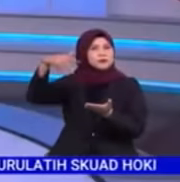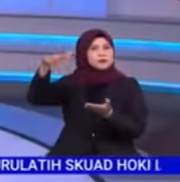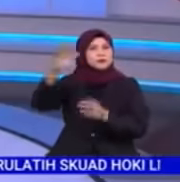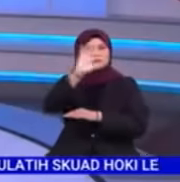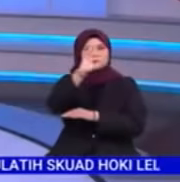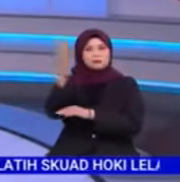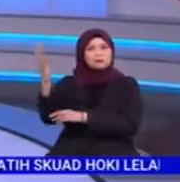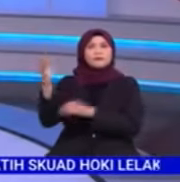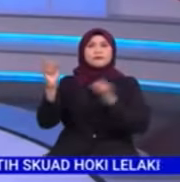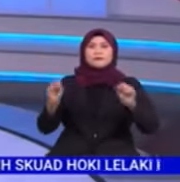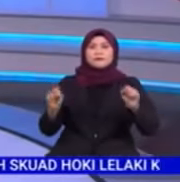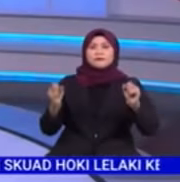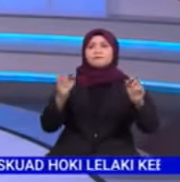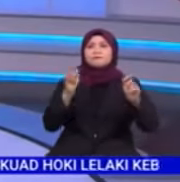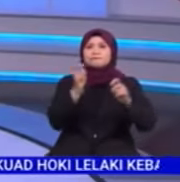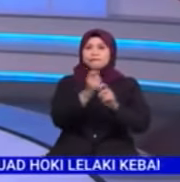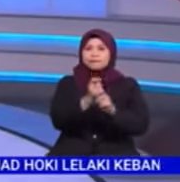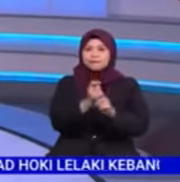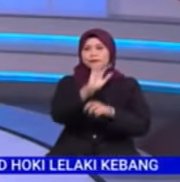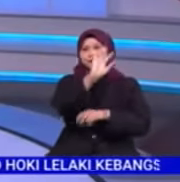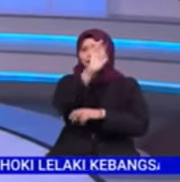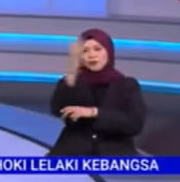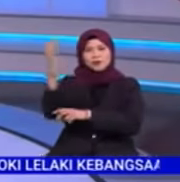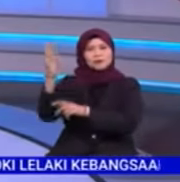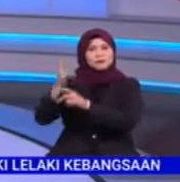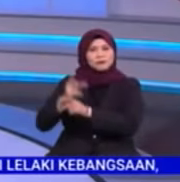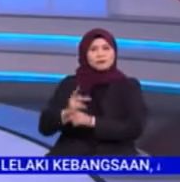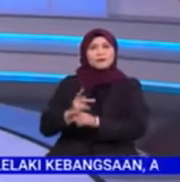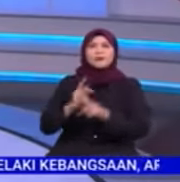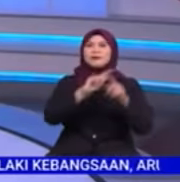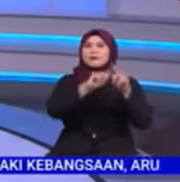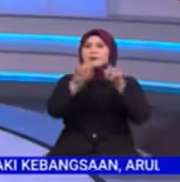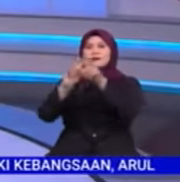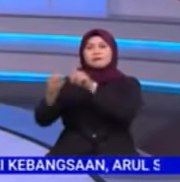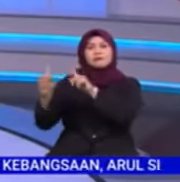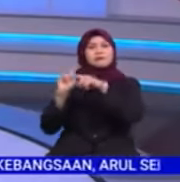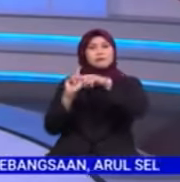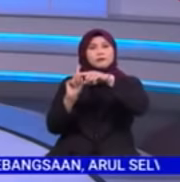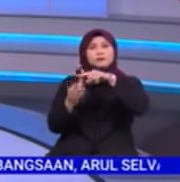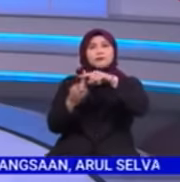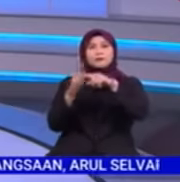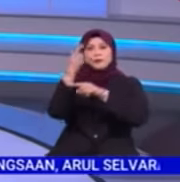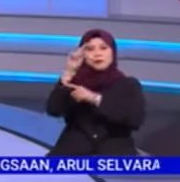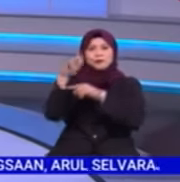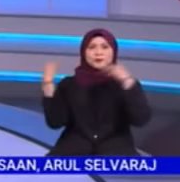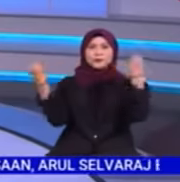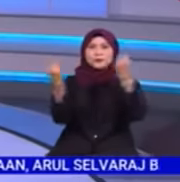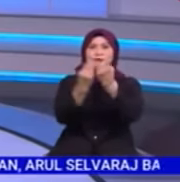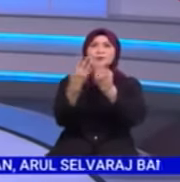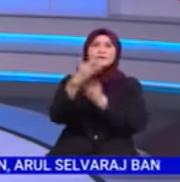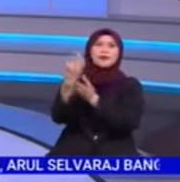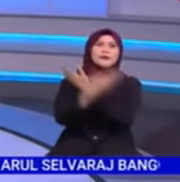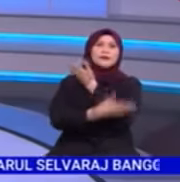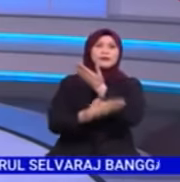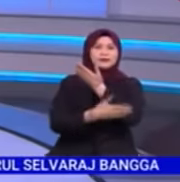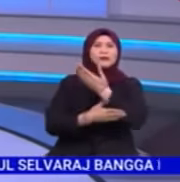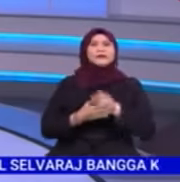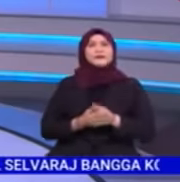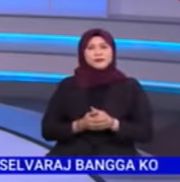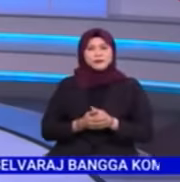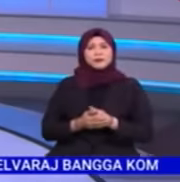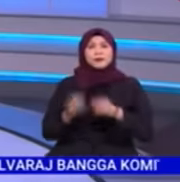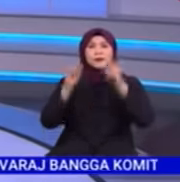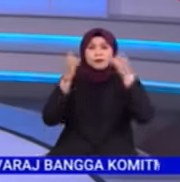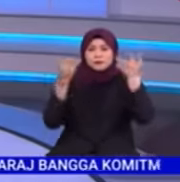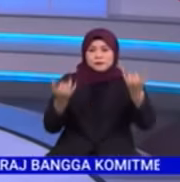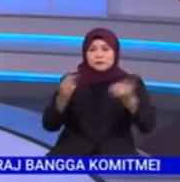keseimbangan kepada ekosistem alam hutan juga mendatangkan sebagai infark fosil kepada masyarakat dan negara menyedari hakikat itu